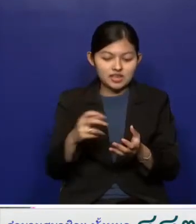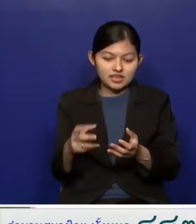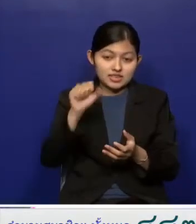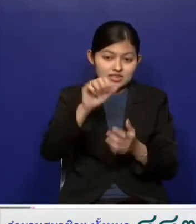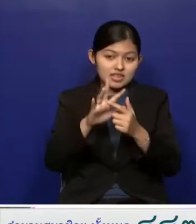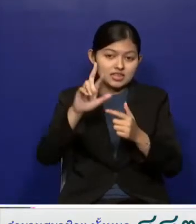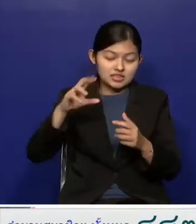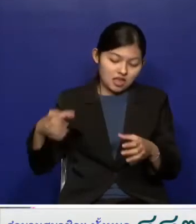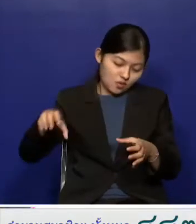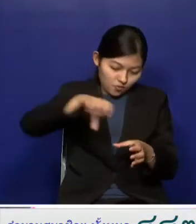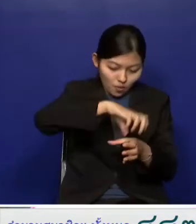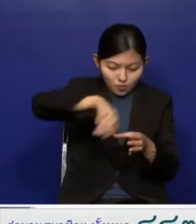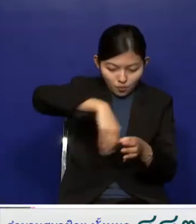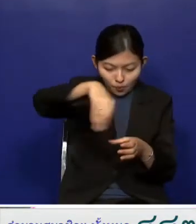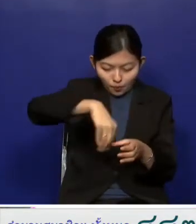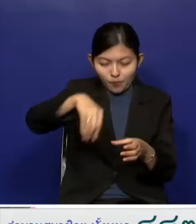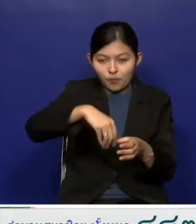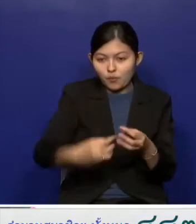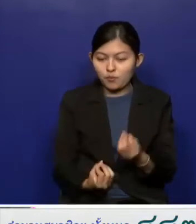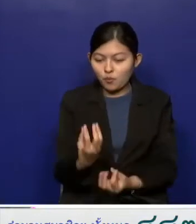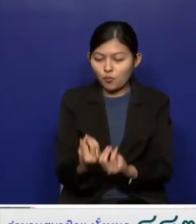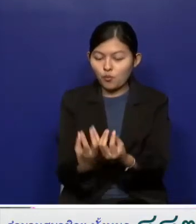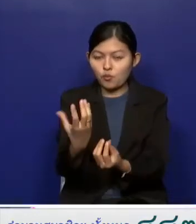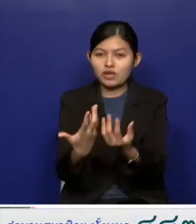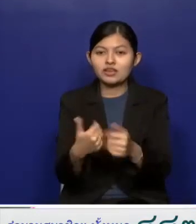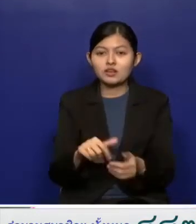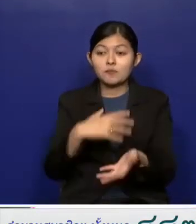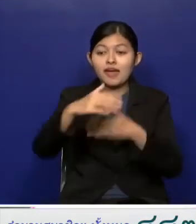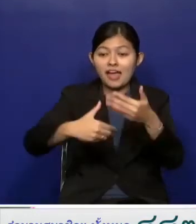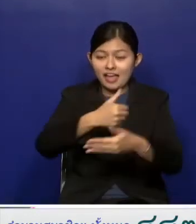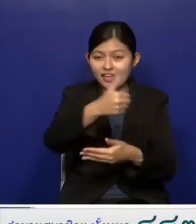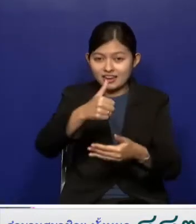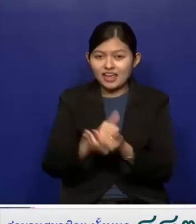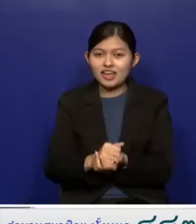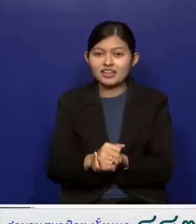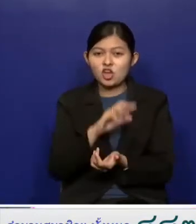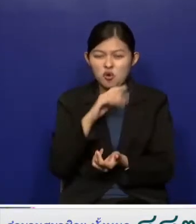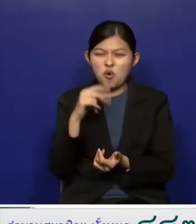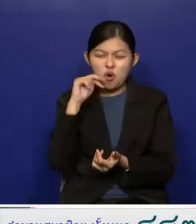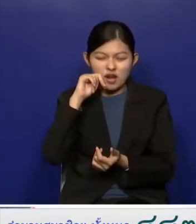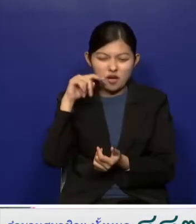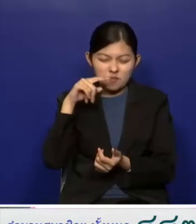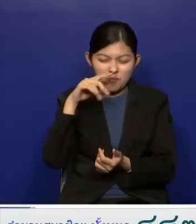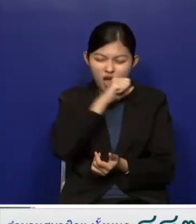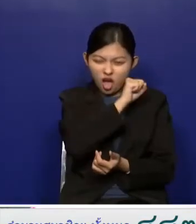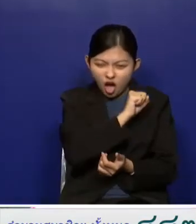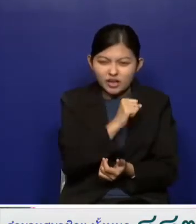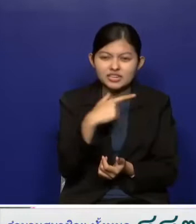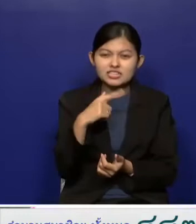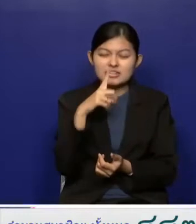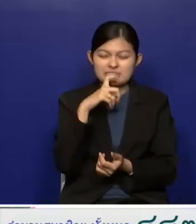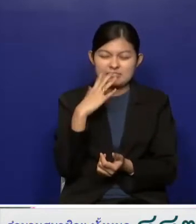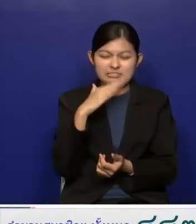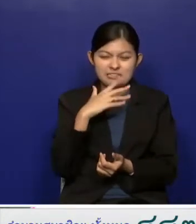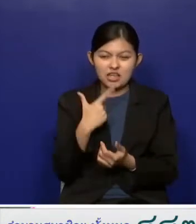ครับช่วยแล้วก็เกิดปุ๋ยนำไปจำหน่ายได้อีกของเสียกลายเป็นของมีมูลค่านะครับสิ่งเหล่านี้จะนำ